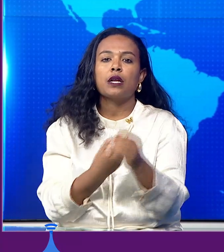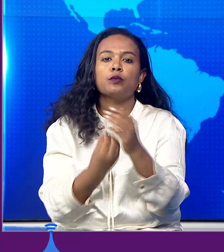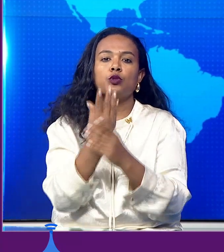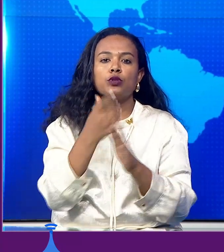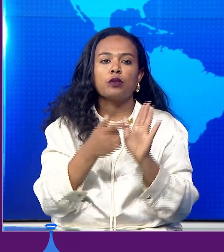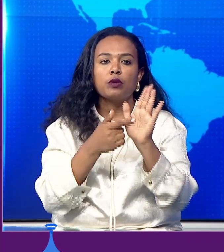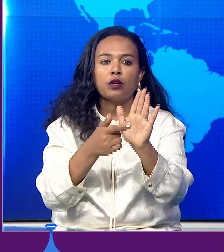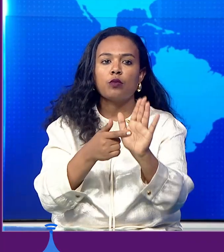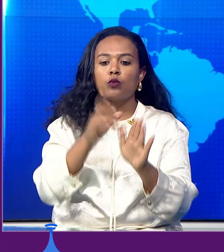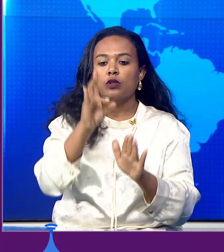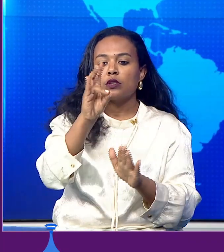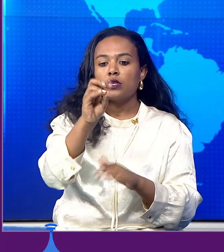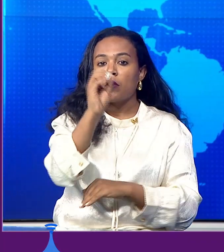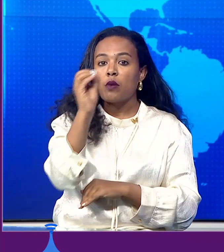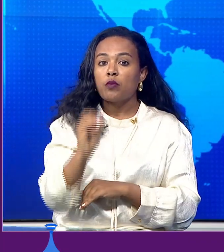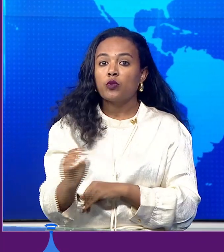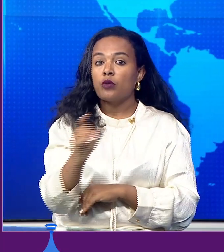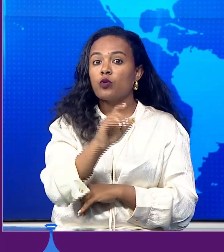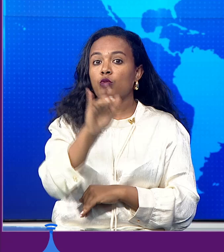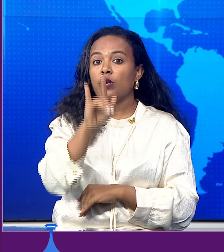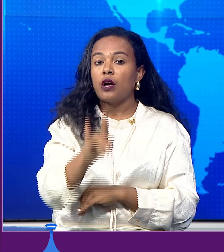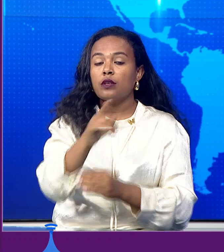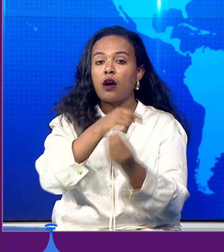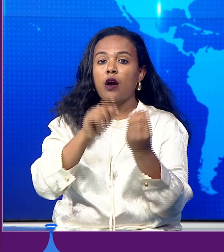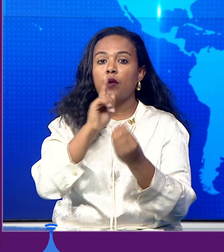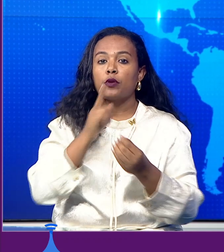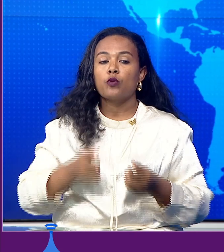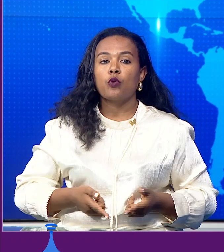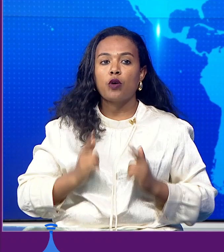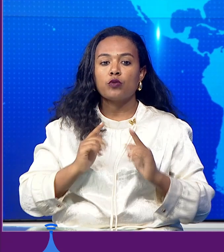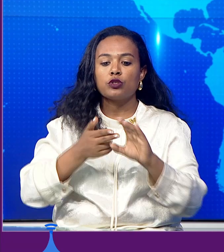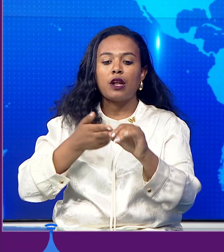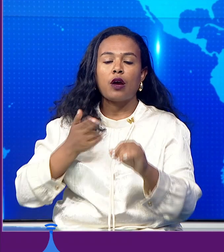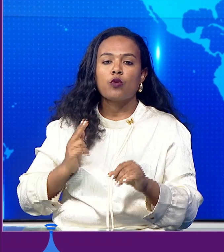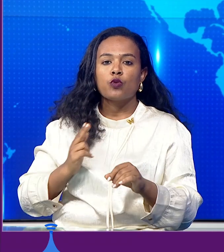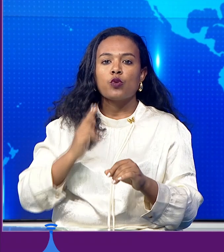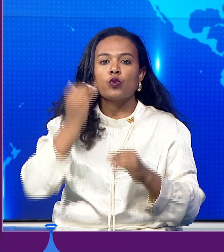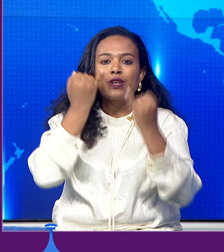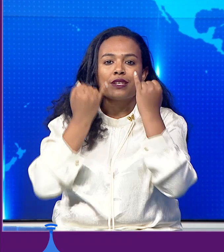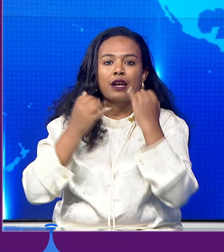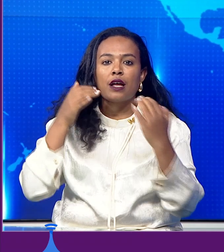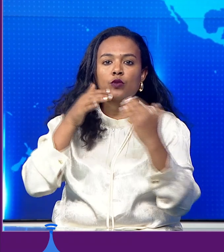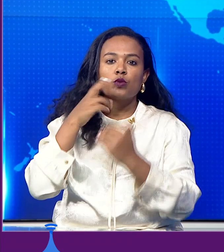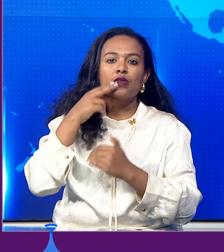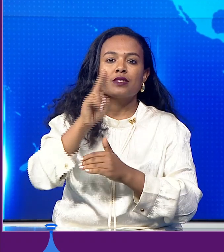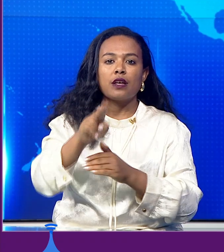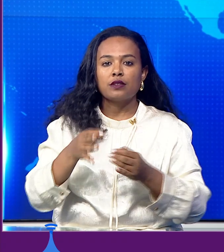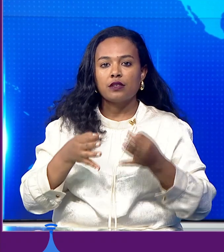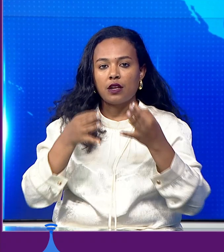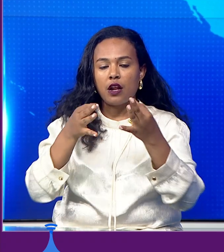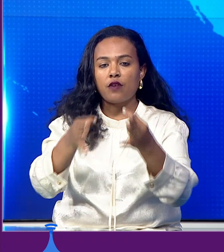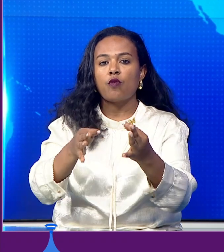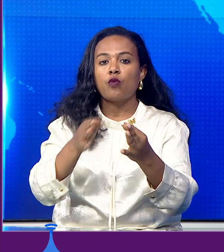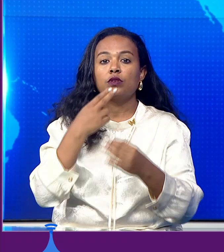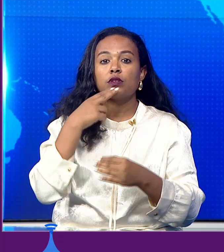የሚጠቁሙት። 70% ከሚሆነው የጋዛ አካባቢ ነው ነዋሪዎች ለቀው እንዲወጡ የእስራኤል ጦር ትዕዛዝ ያስተላለፈው።